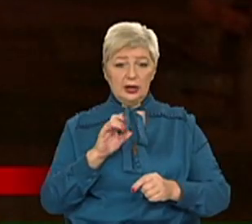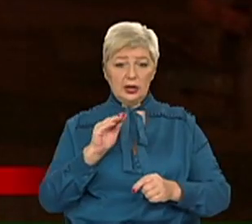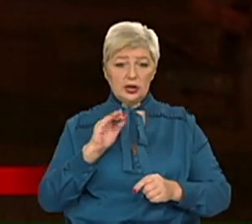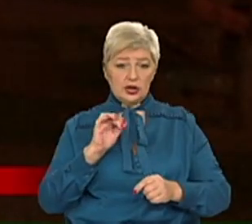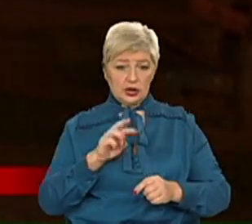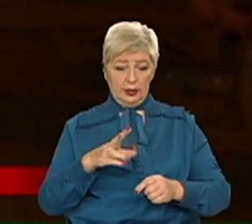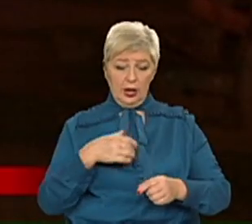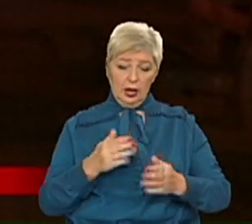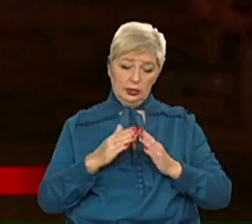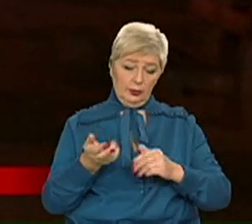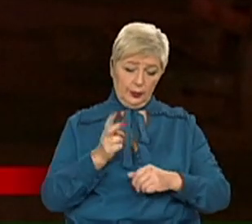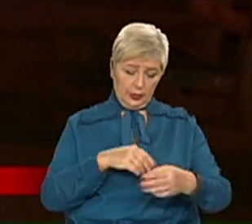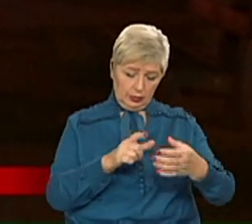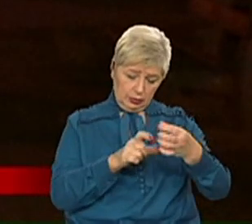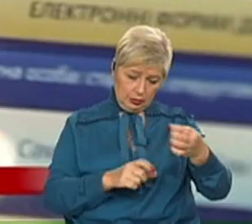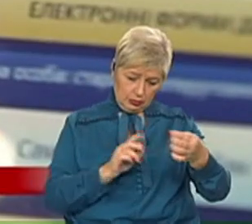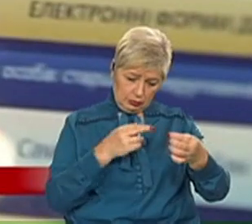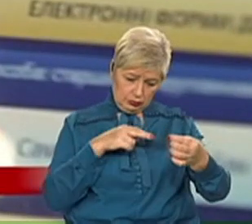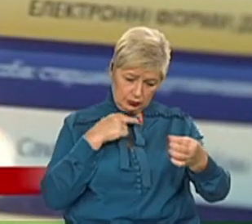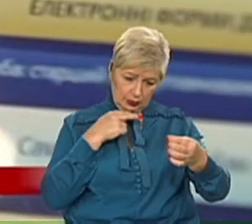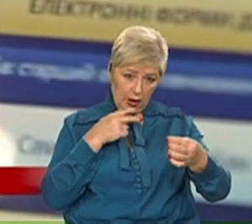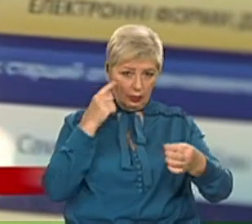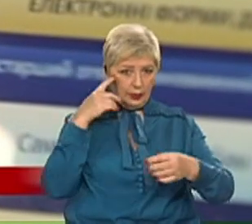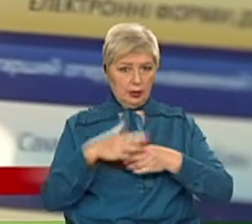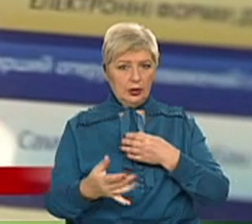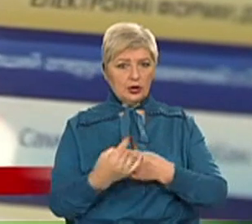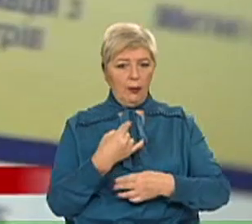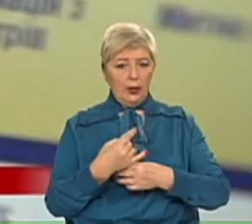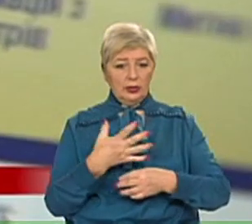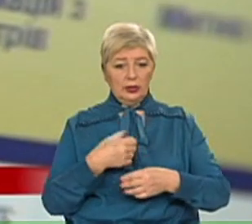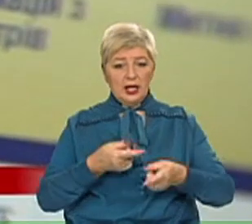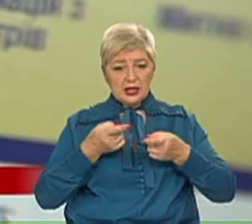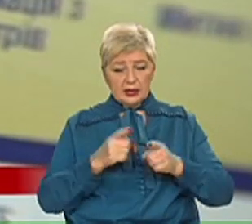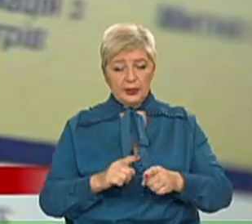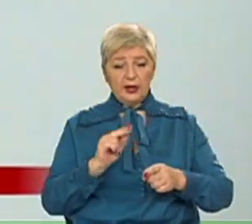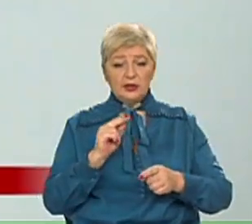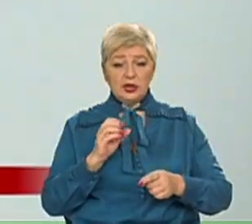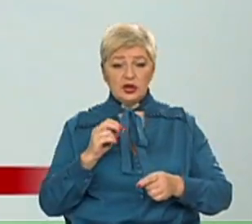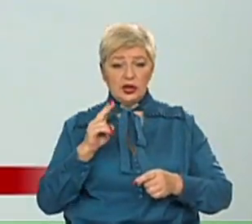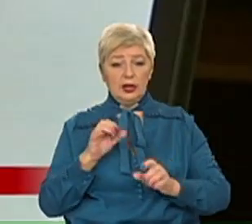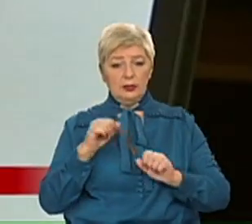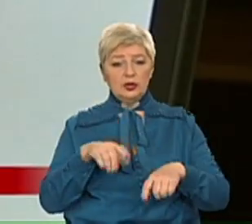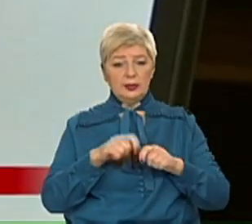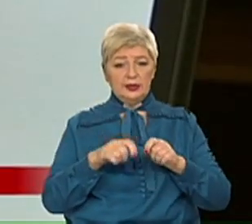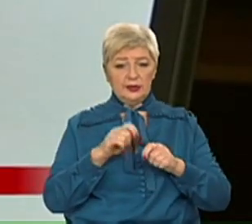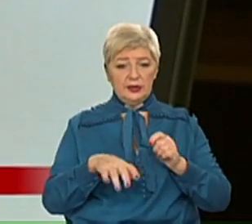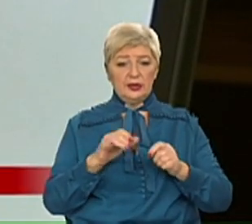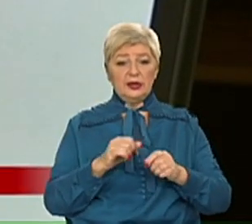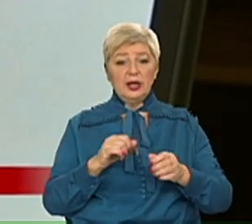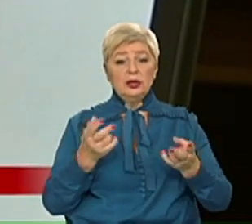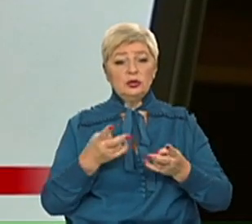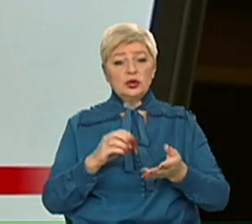чек, потом приходишь домой, начинаешь разбираться, понимаешь, что тебя обманули. Справжність чека можна перевірити на сайті фіскальної служби. Варто